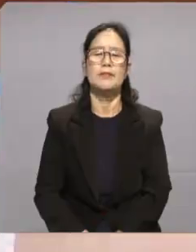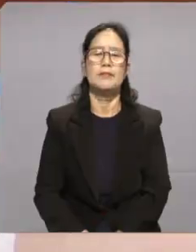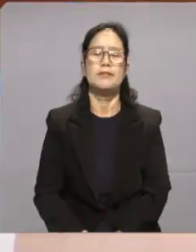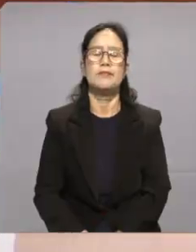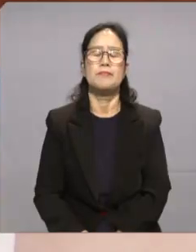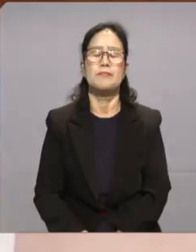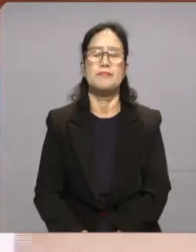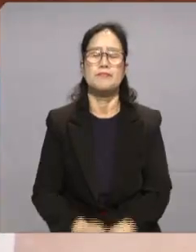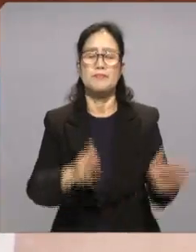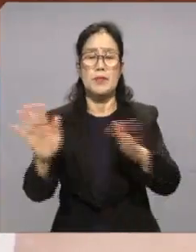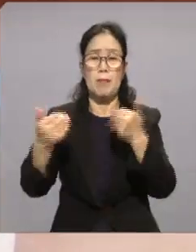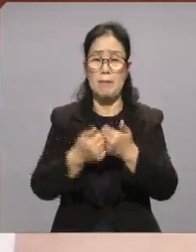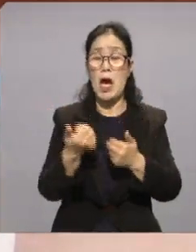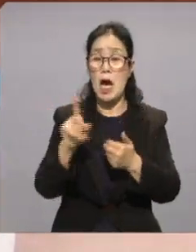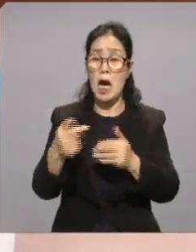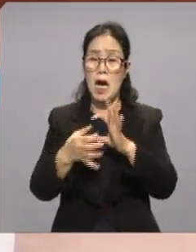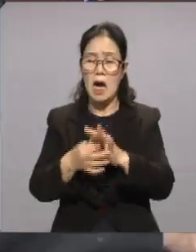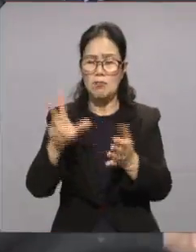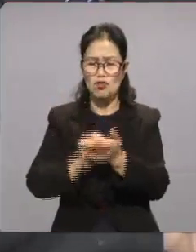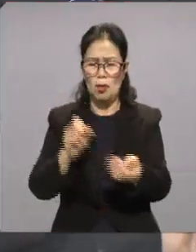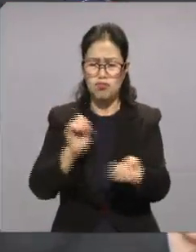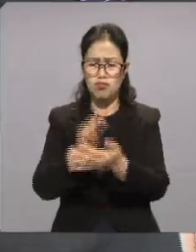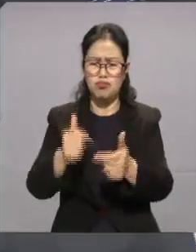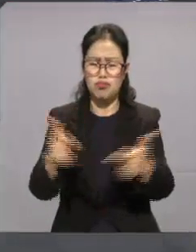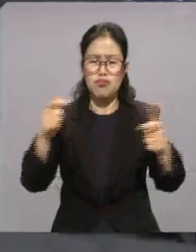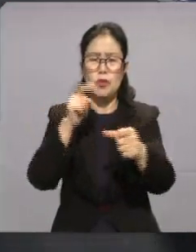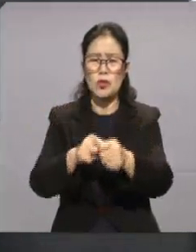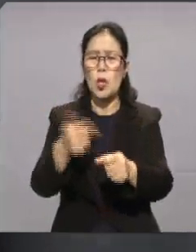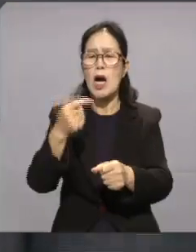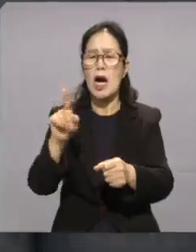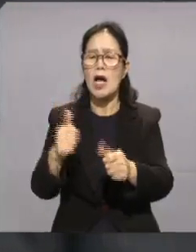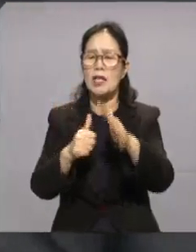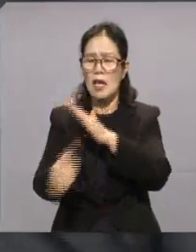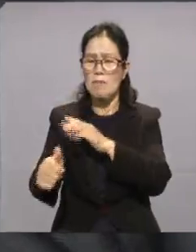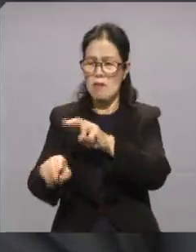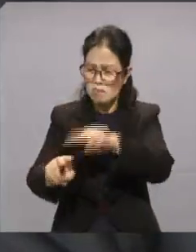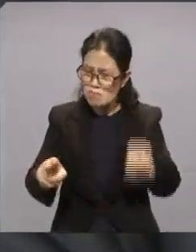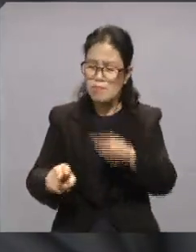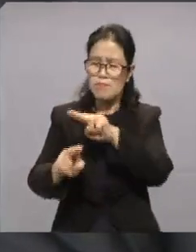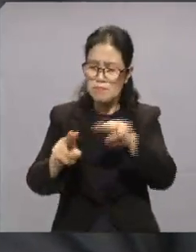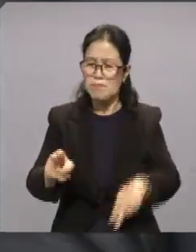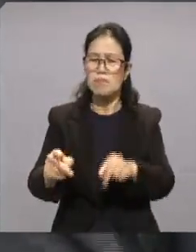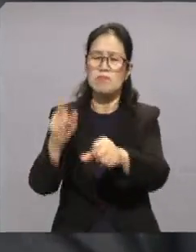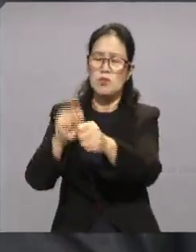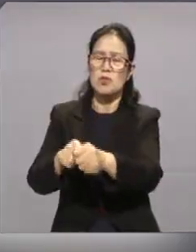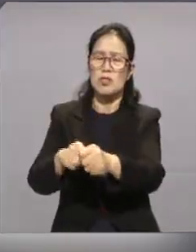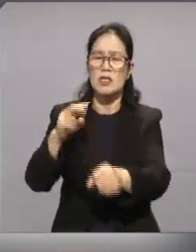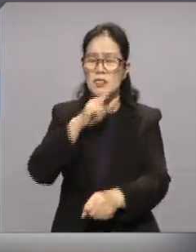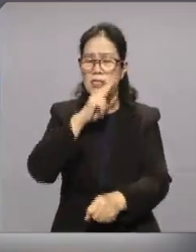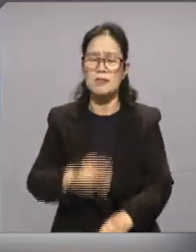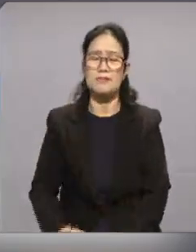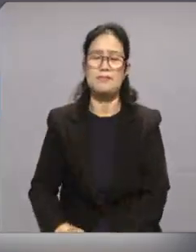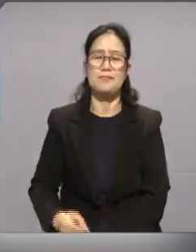생각되는데 반면 한계는 논란을 키우는 목적이 한대표 끌어내리기 있다고 의심했습니다 내년에